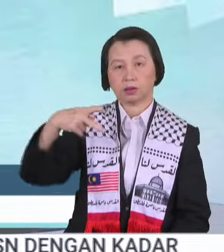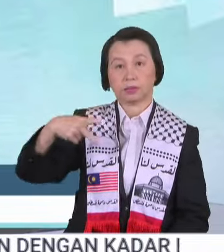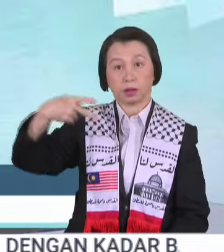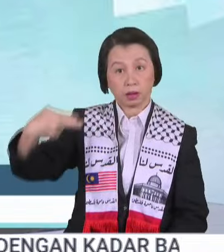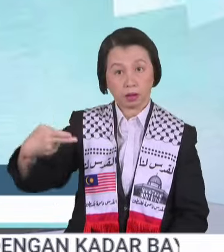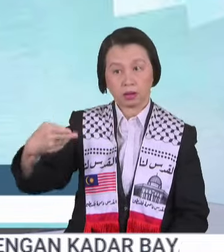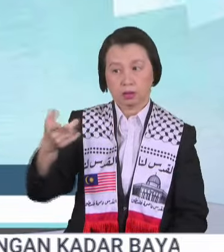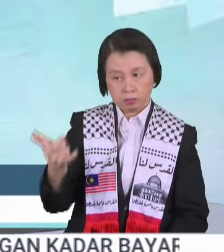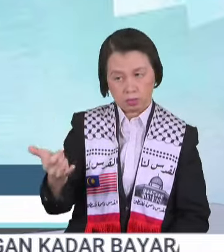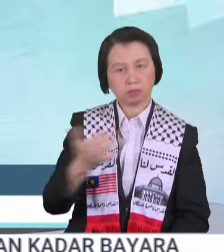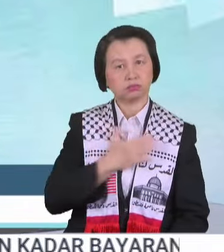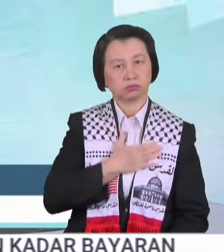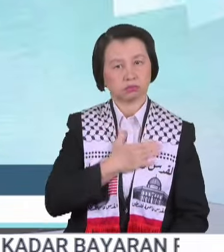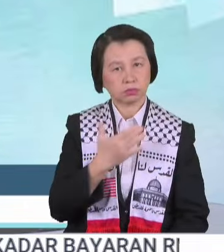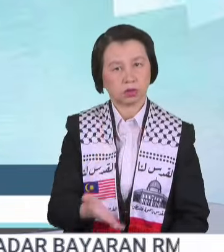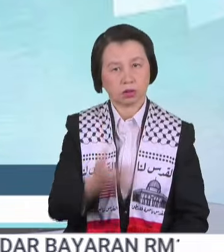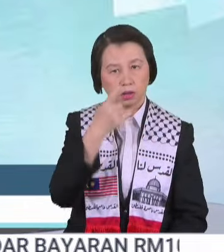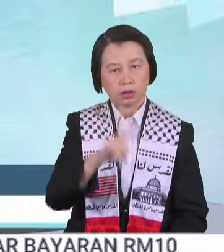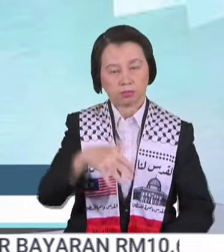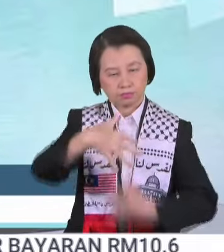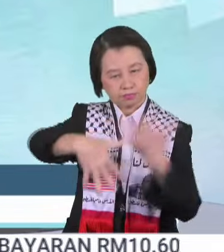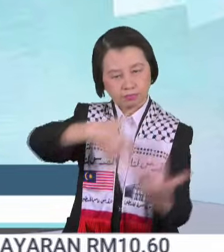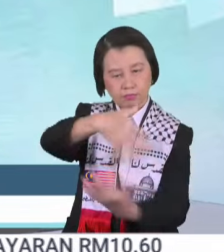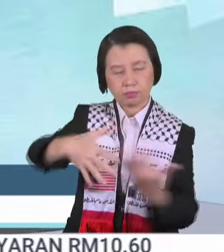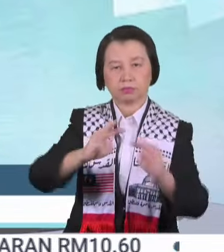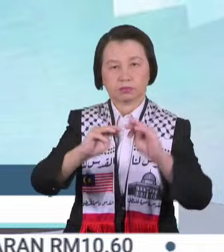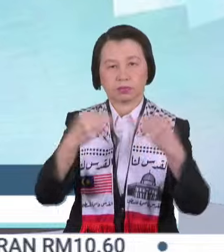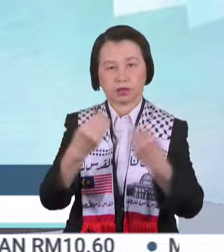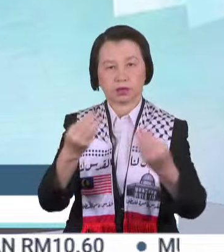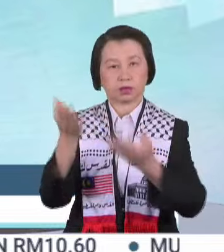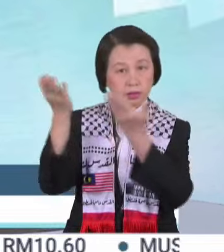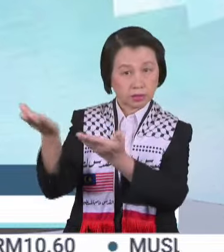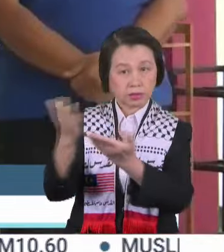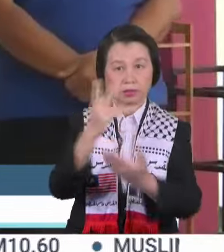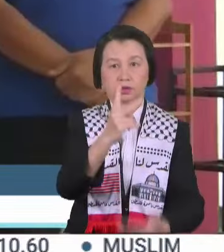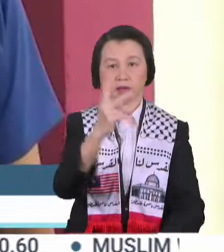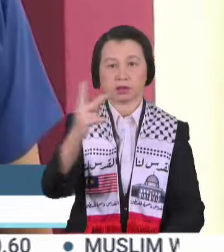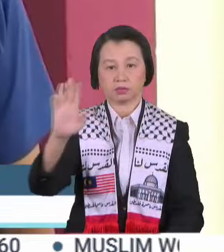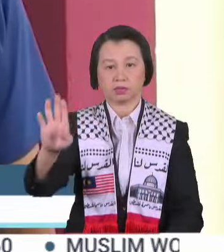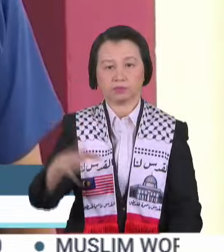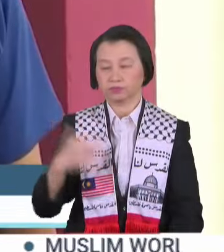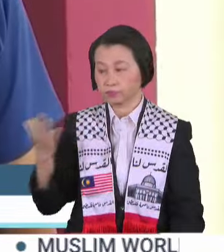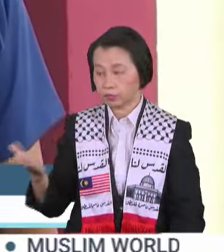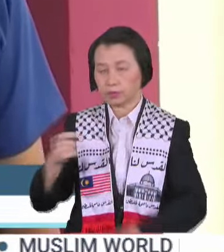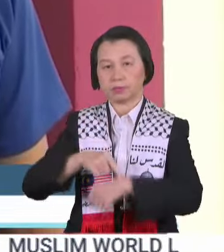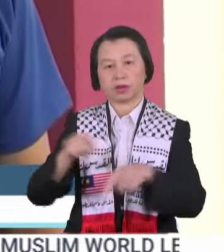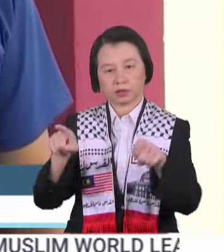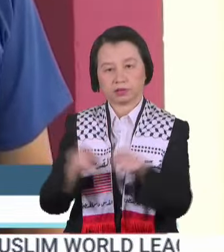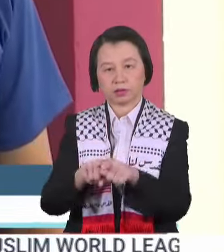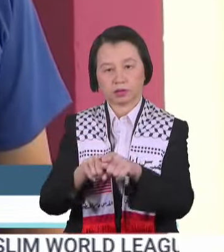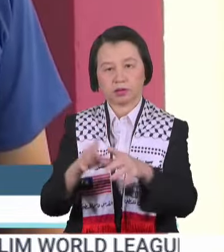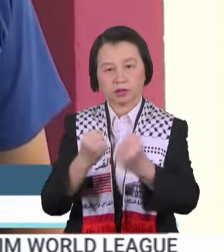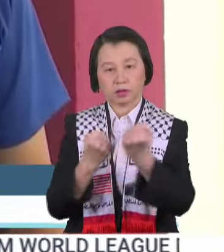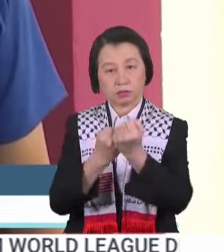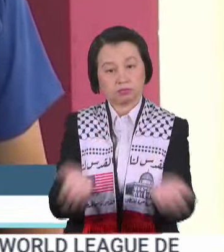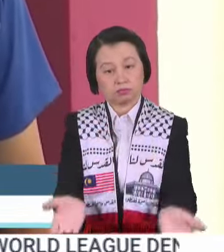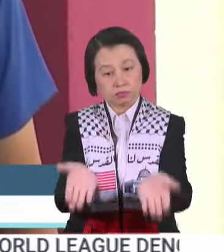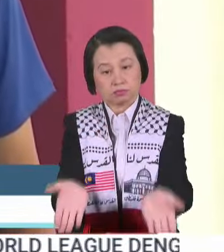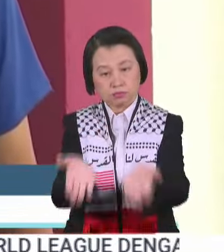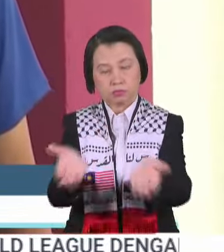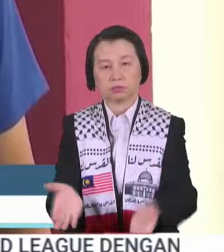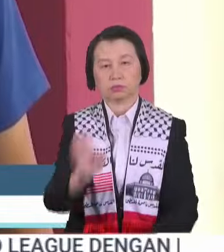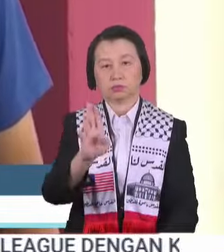Tau terus komited berjat usaha menyantuni masyarakat setempat. Beliau pada masa sama menyambut baik sokongan dan dorongan jentera